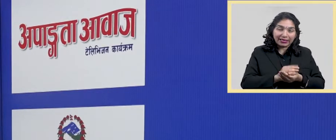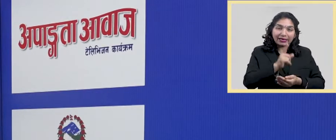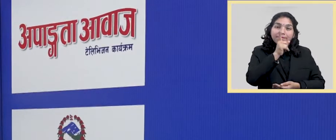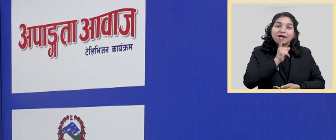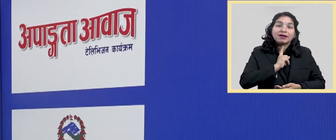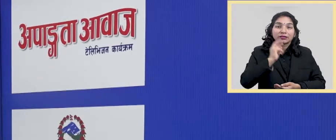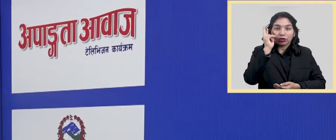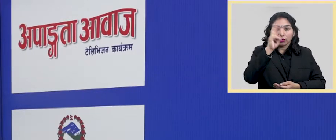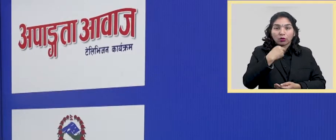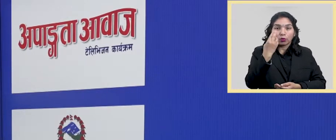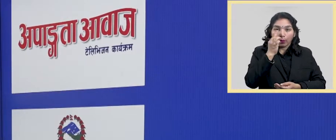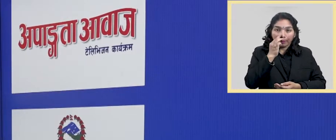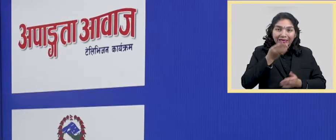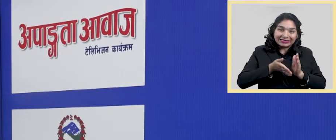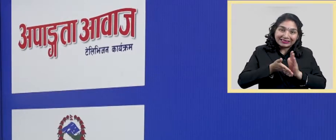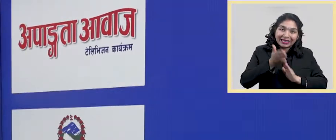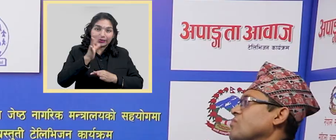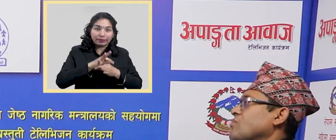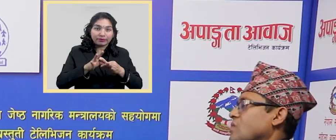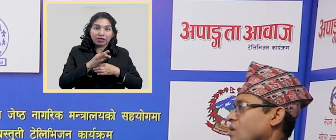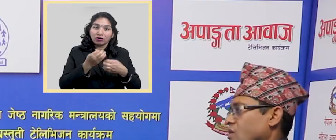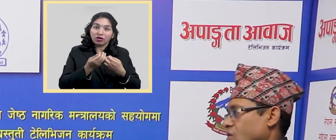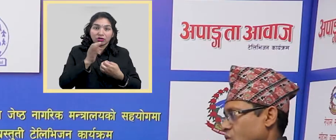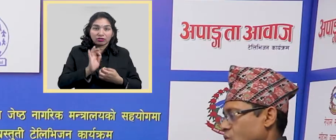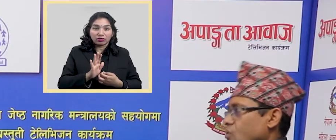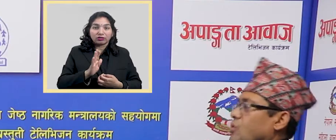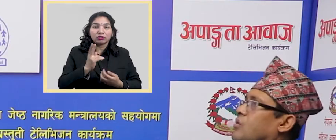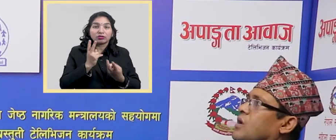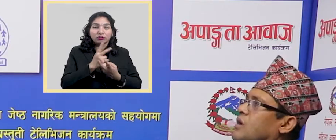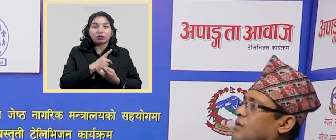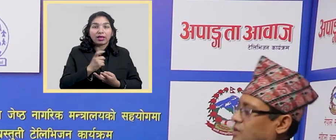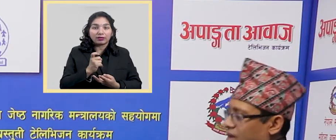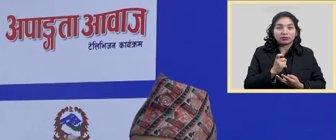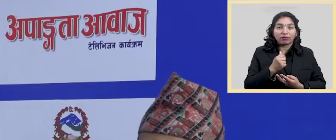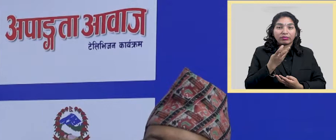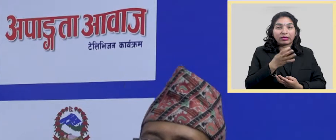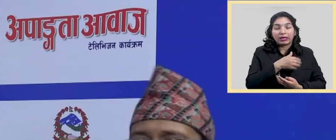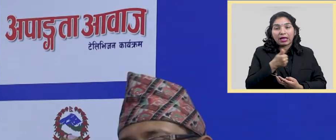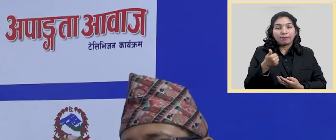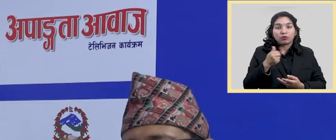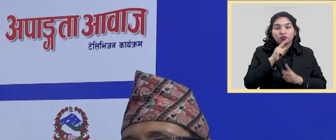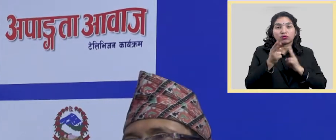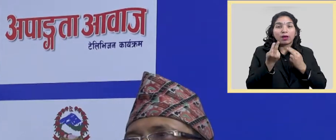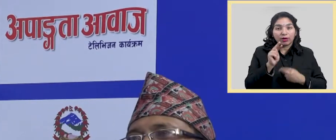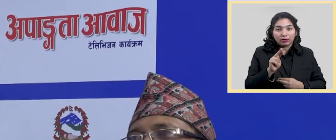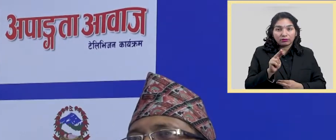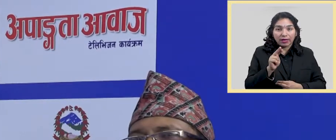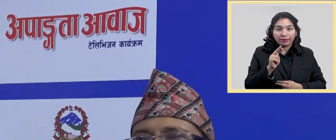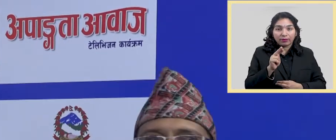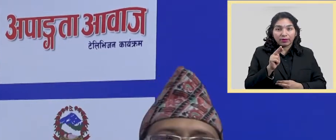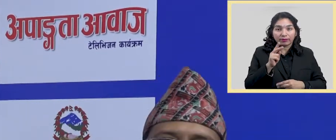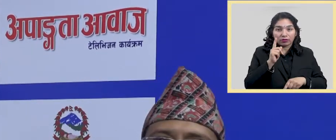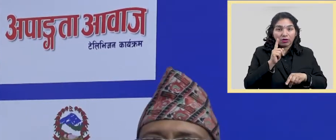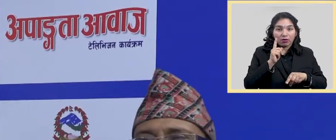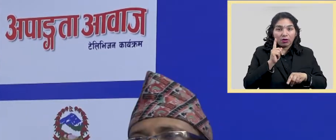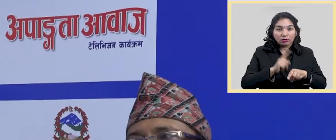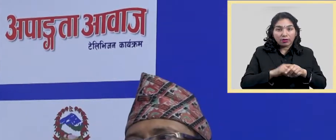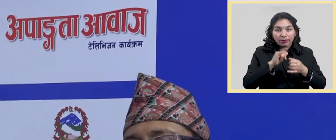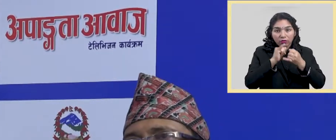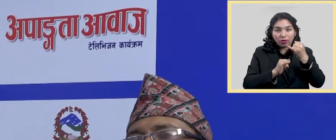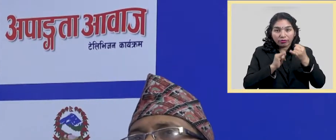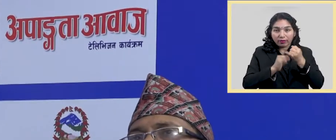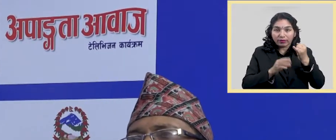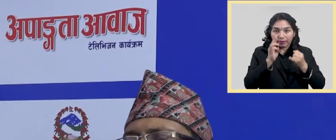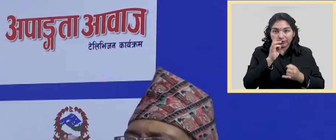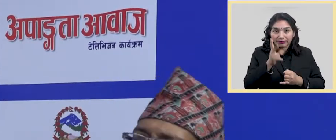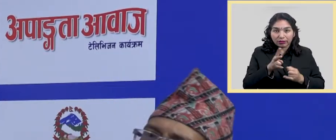उहाँहरूको वार्षिक रूपमा चाहिँ त्यो जाने व्यवस्था गर्न सकिन्थ्यो भन्ने मलाई लाग्छ। हो, कति राम्रो गफ भइरहेछ होइन। हामी अब करिब समयको अन्त्यम अन्त्यमा पनि